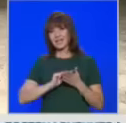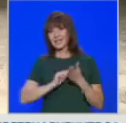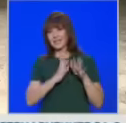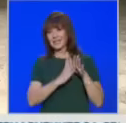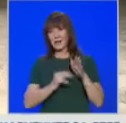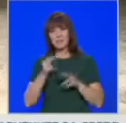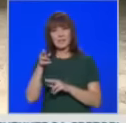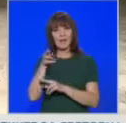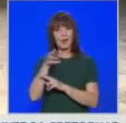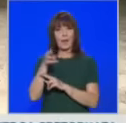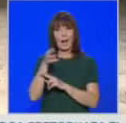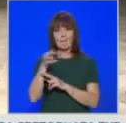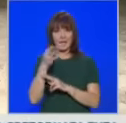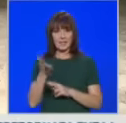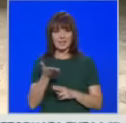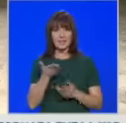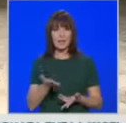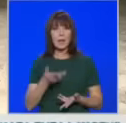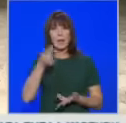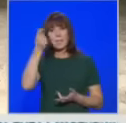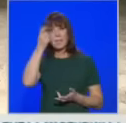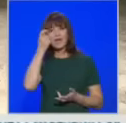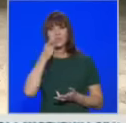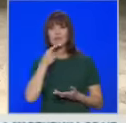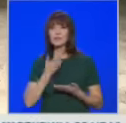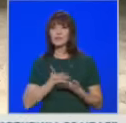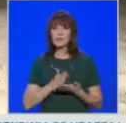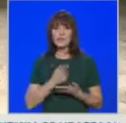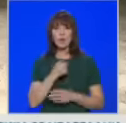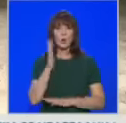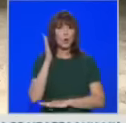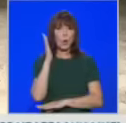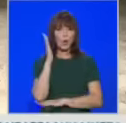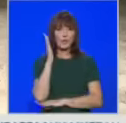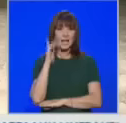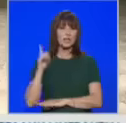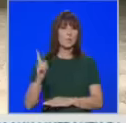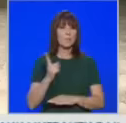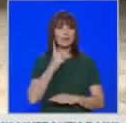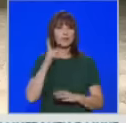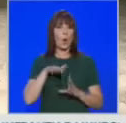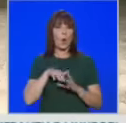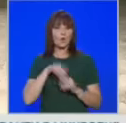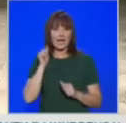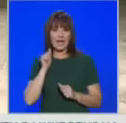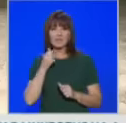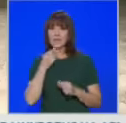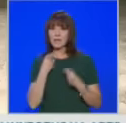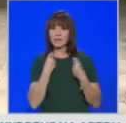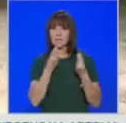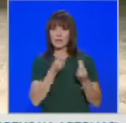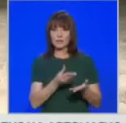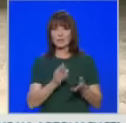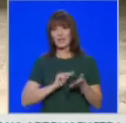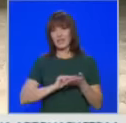камерите, а това, което също така органите на реда са споделили пред тях, е, че от хотела първоначално са отказали да им